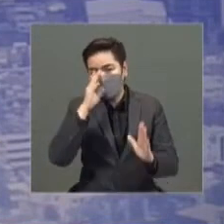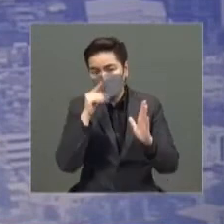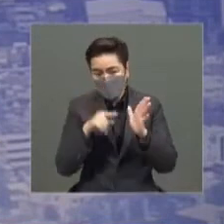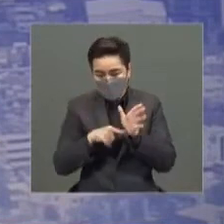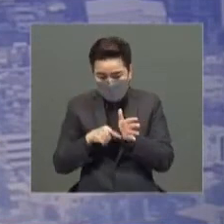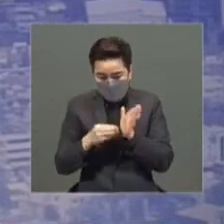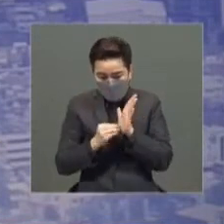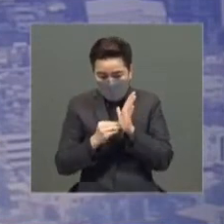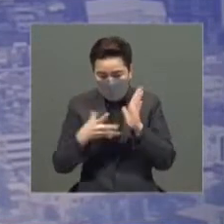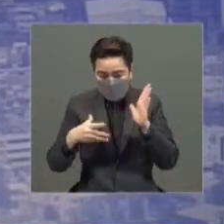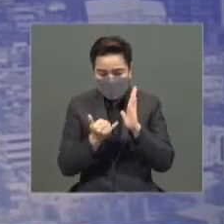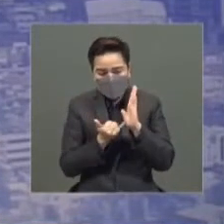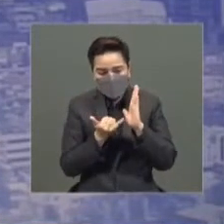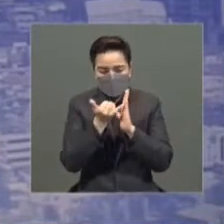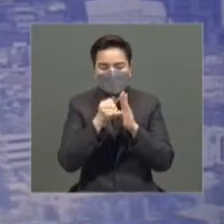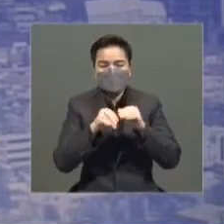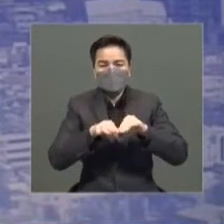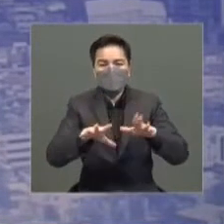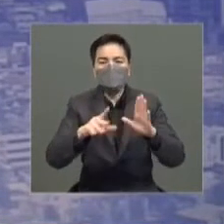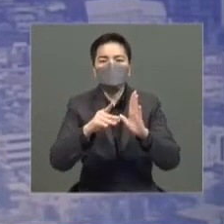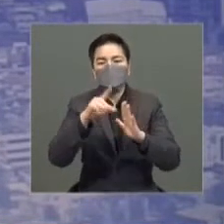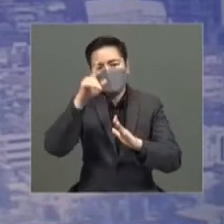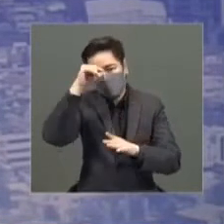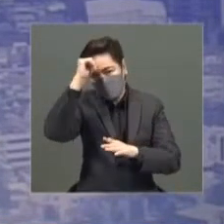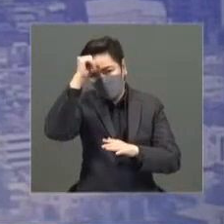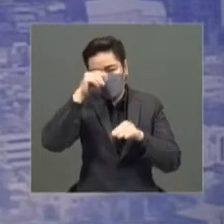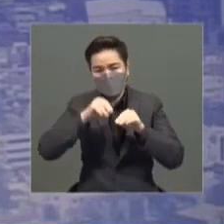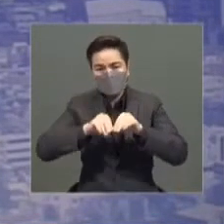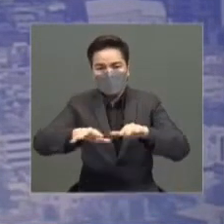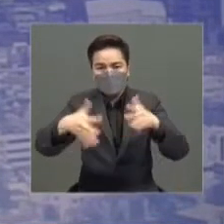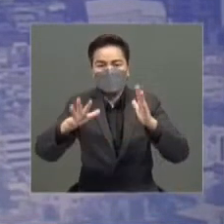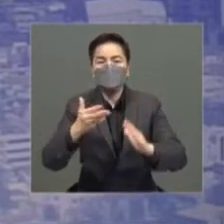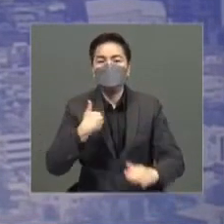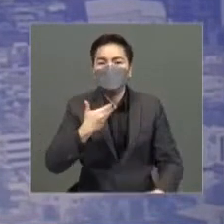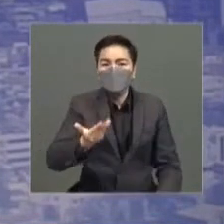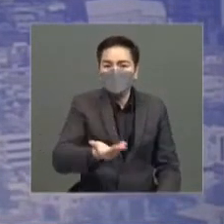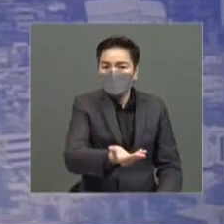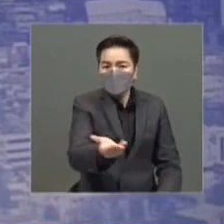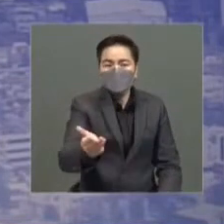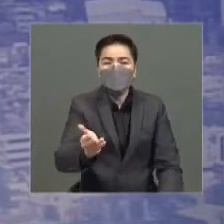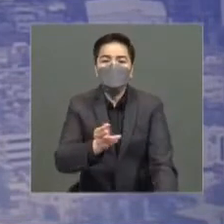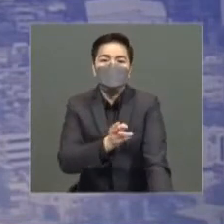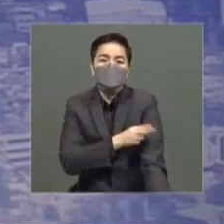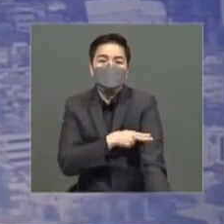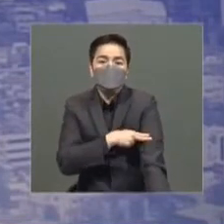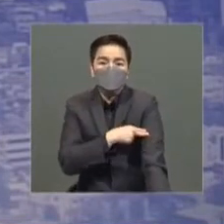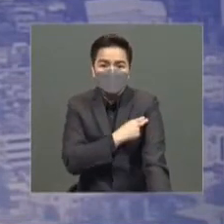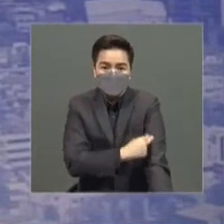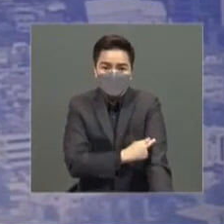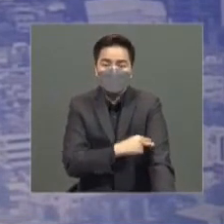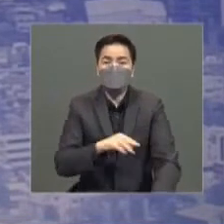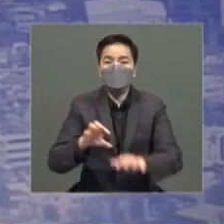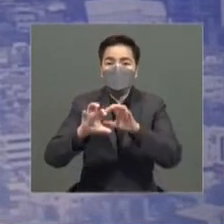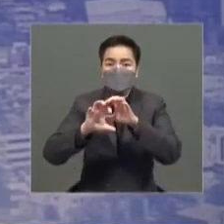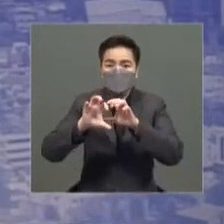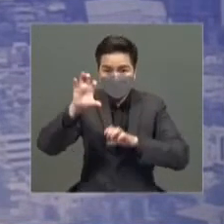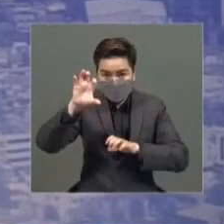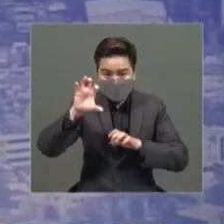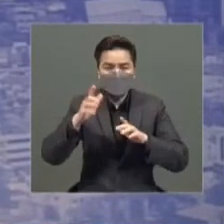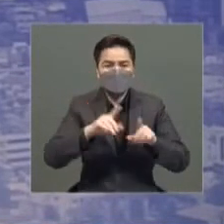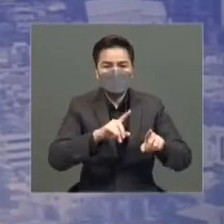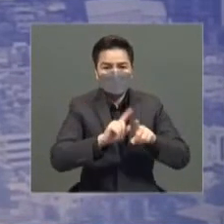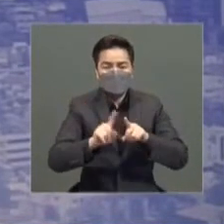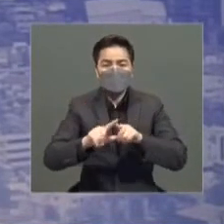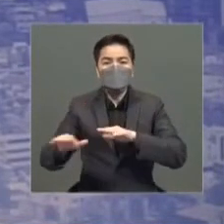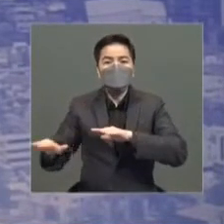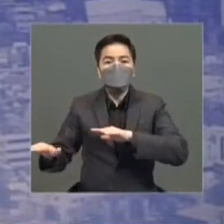ของท่านตอนนี้เดลต้าเข้าไปแล้วเพราะนั้นขอความร่วมมือไปยังทีมสาธารณสุขมหาดไทยในพื้นที่ให้มี